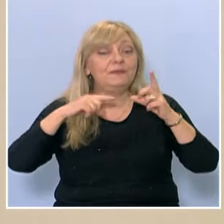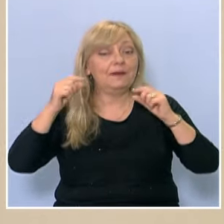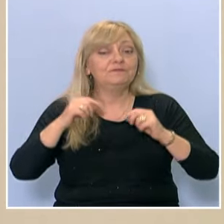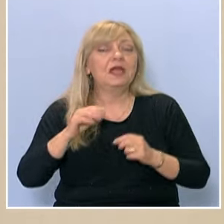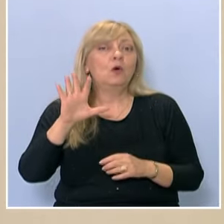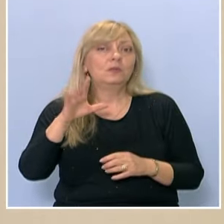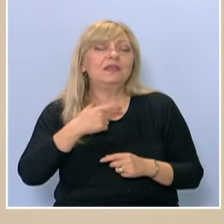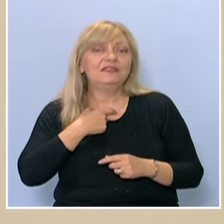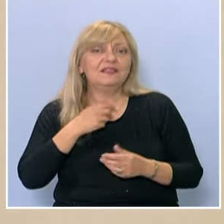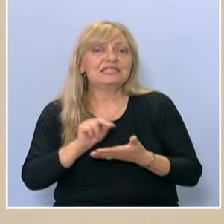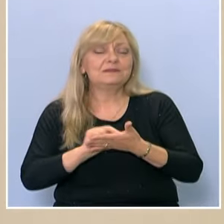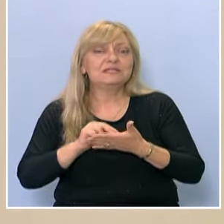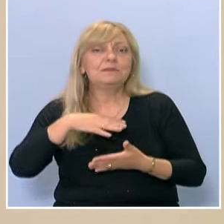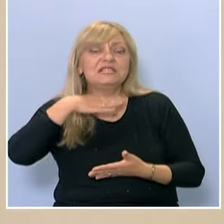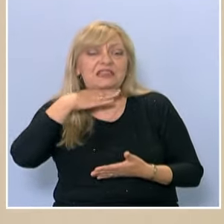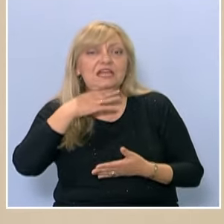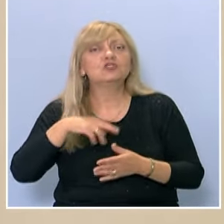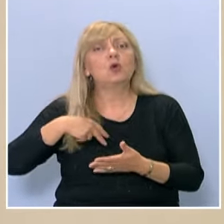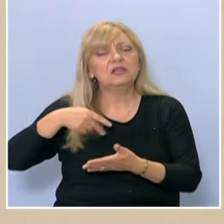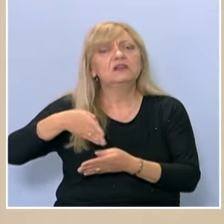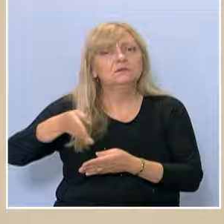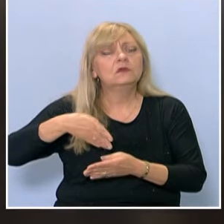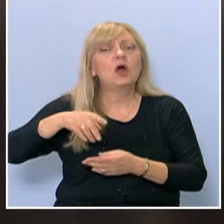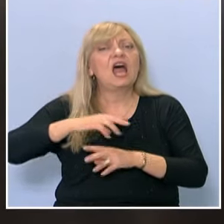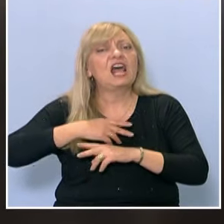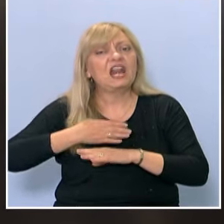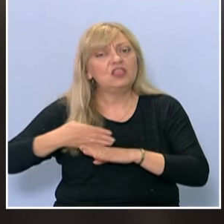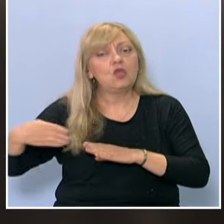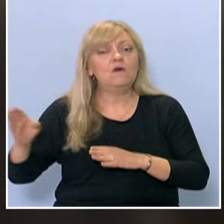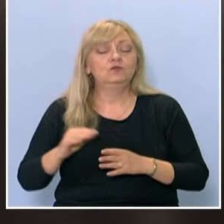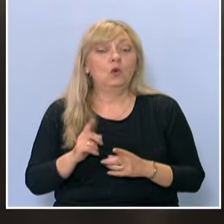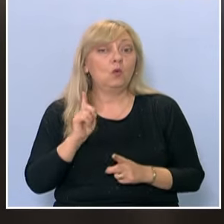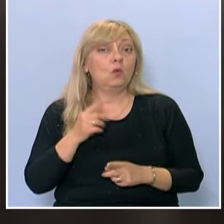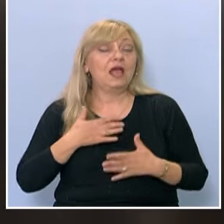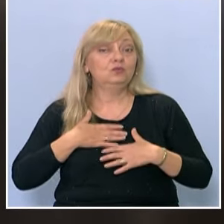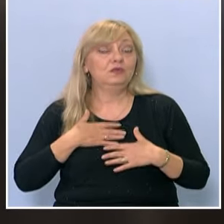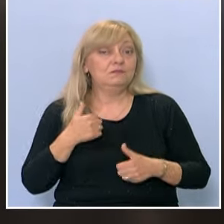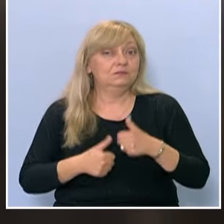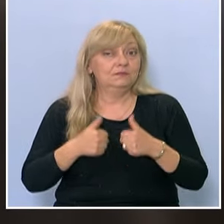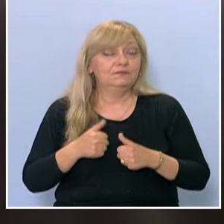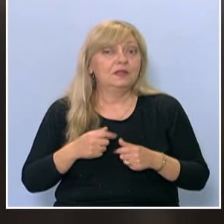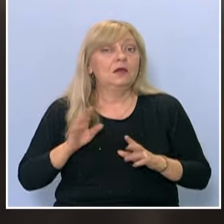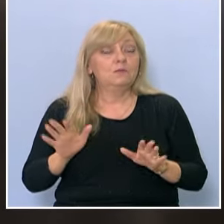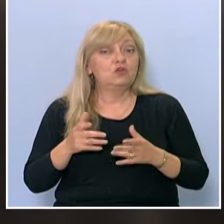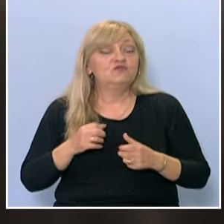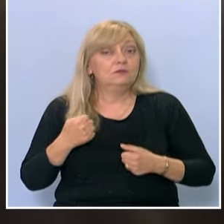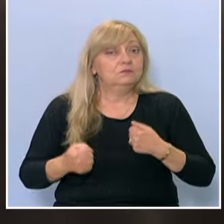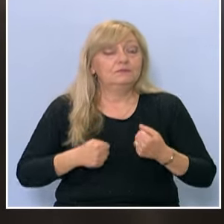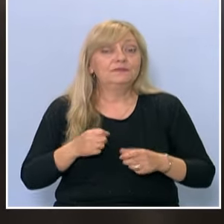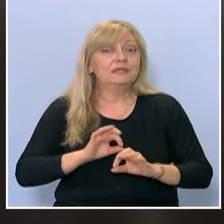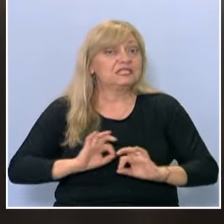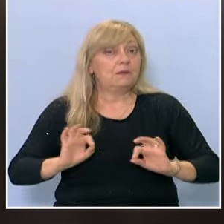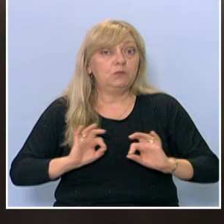и от тогава винаги съм ги съчетала, така че това не е трудно за мен. Когато имам състезание, почвам по-интензивно да се подготвям